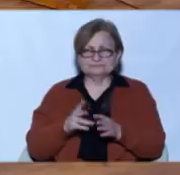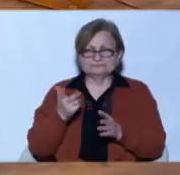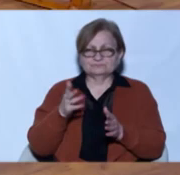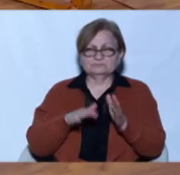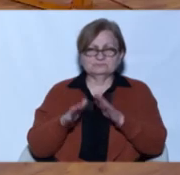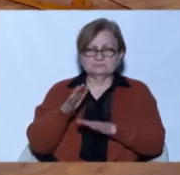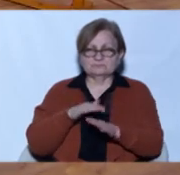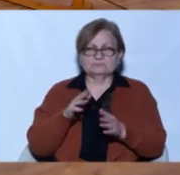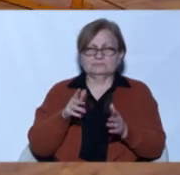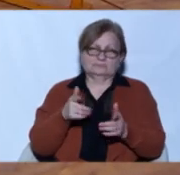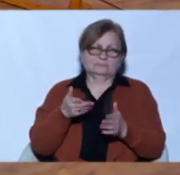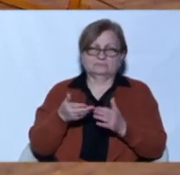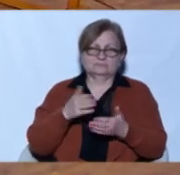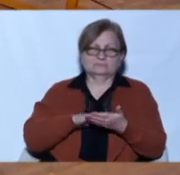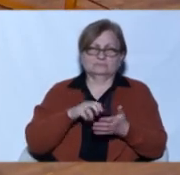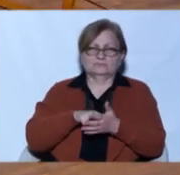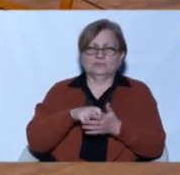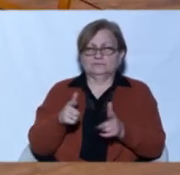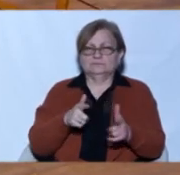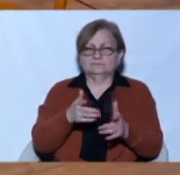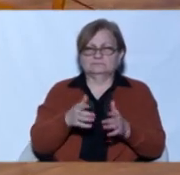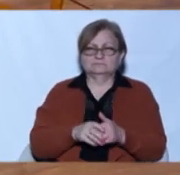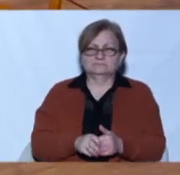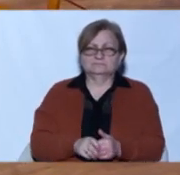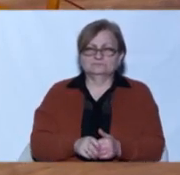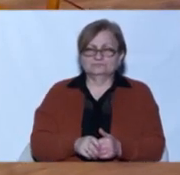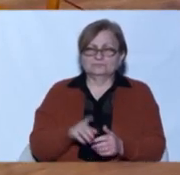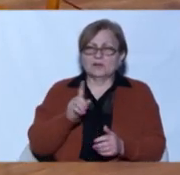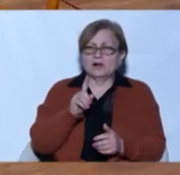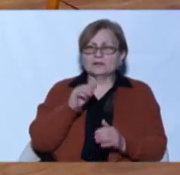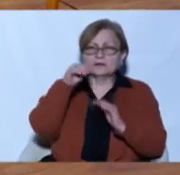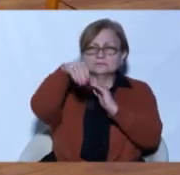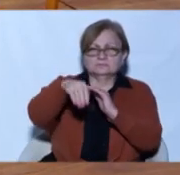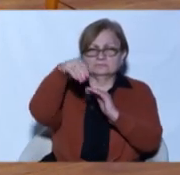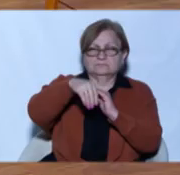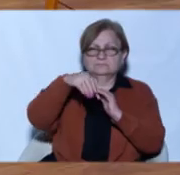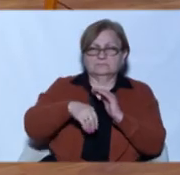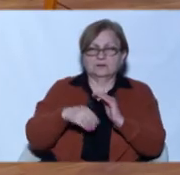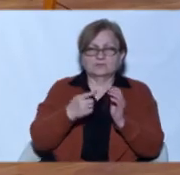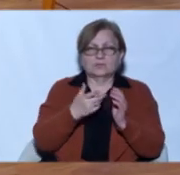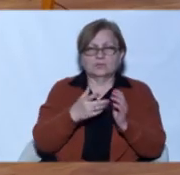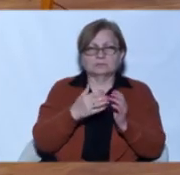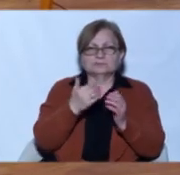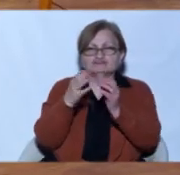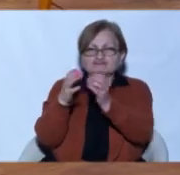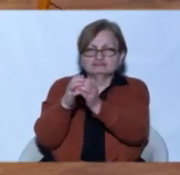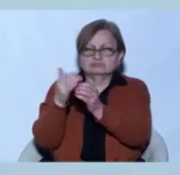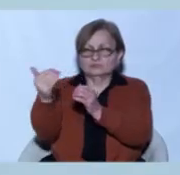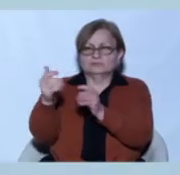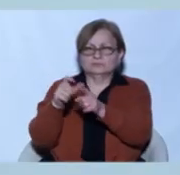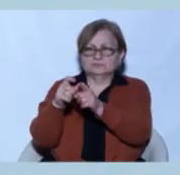და კონვერტიც მზად არის. რას ვაწყობთ ახლა ამ კონვერტებში? როგორ ვაჯგუფებთ